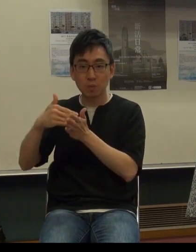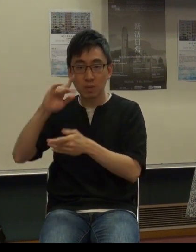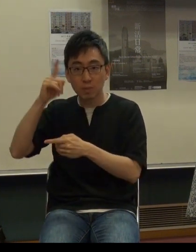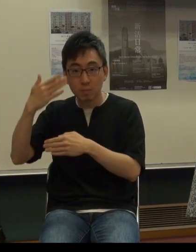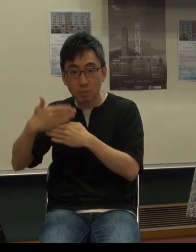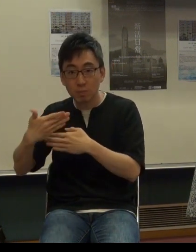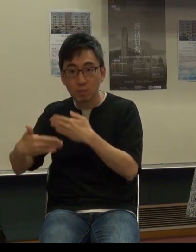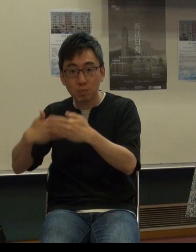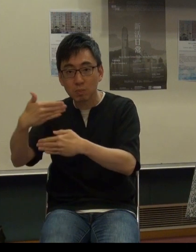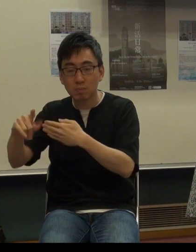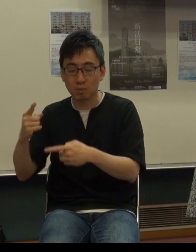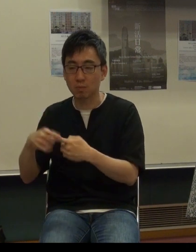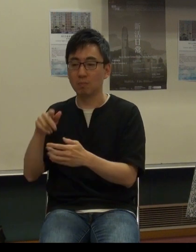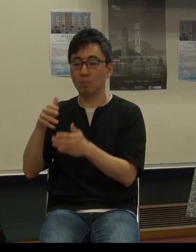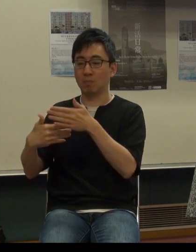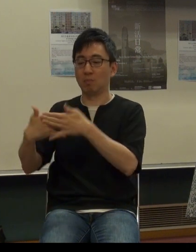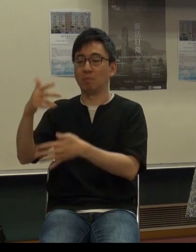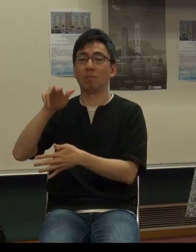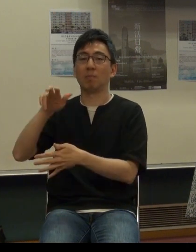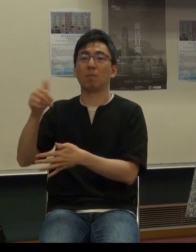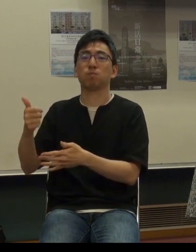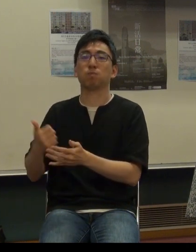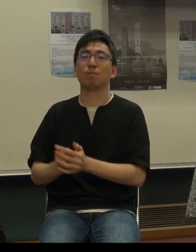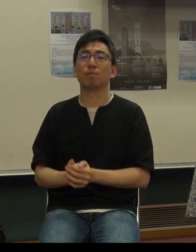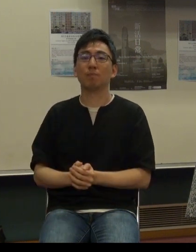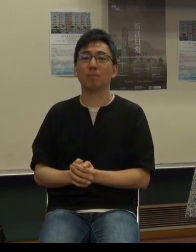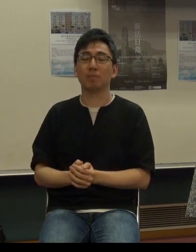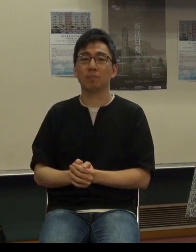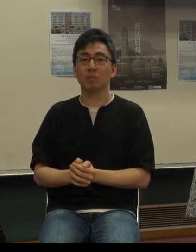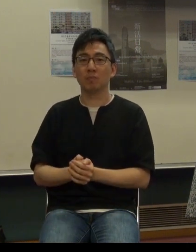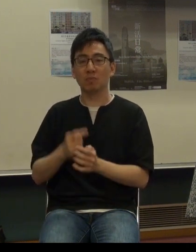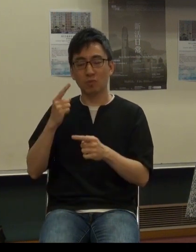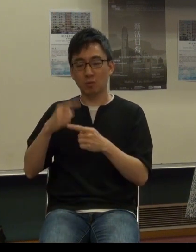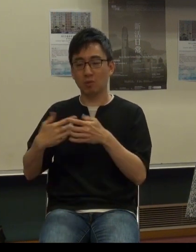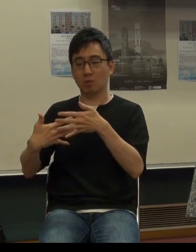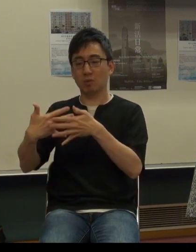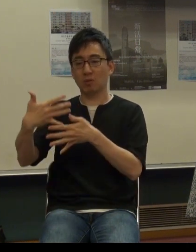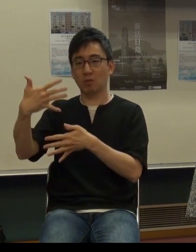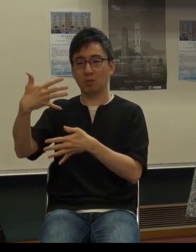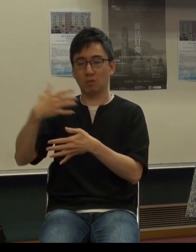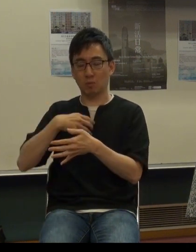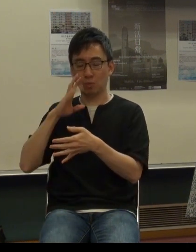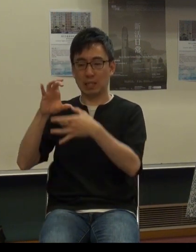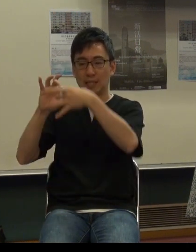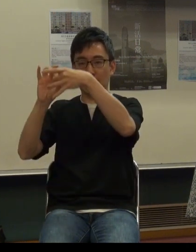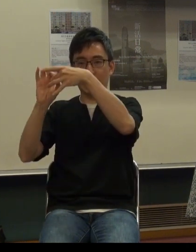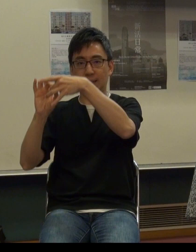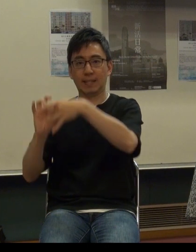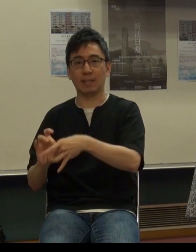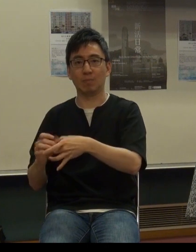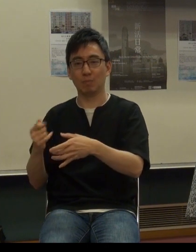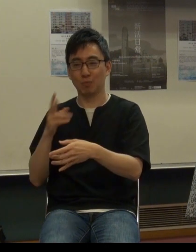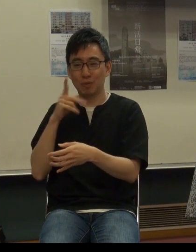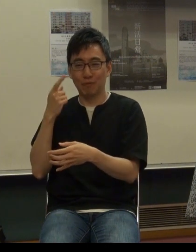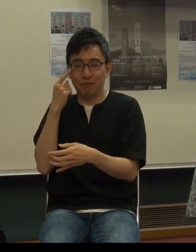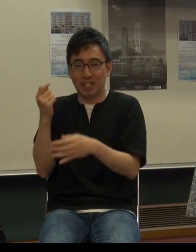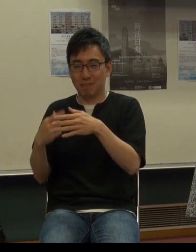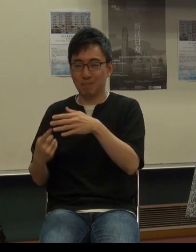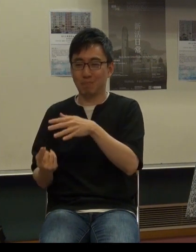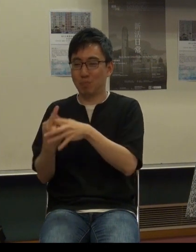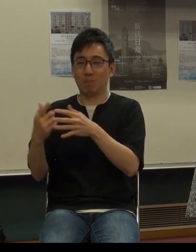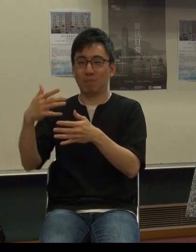啊、那是有一個可以說是連續性的，而不是突然間走出